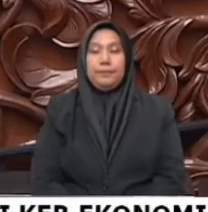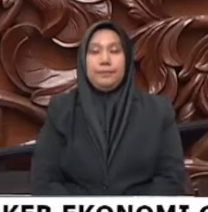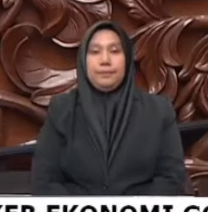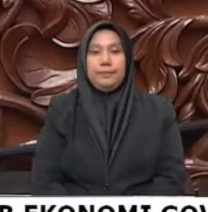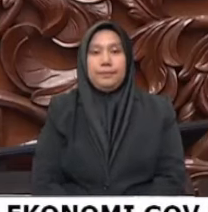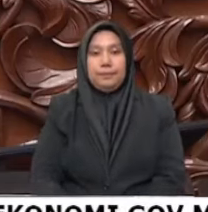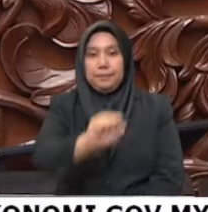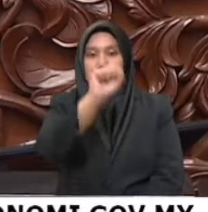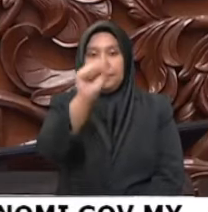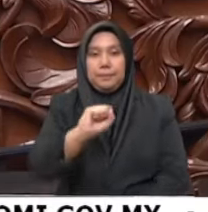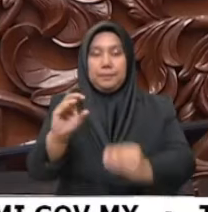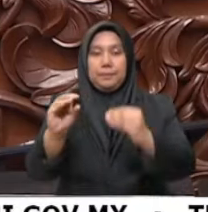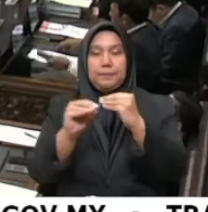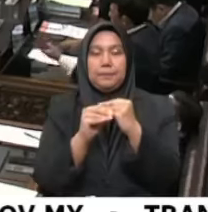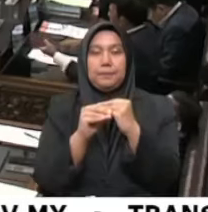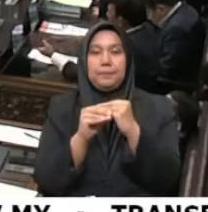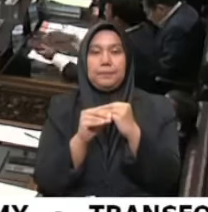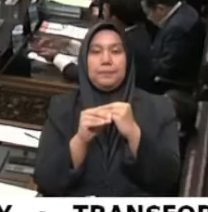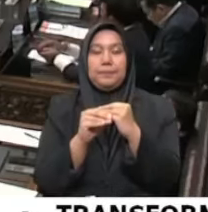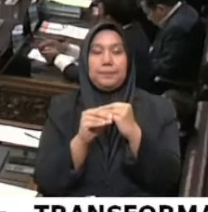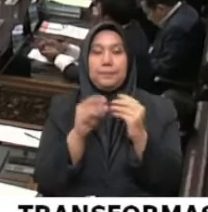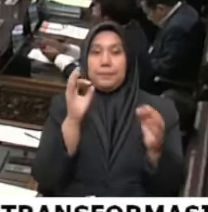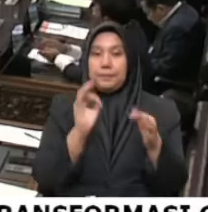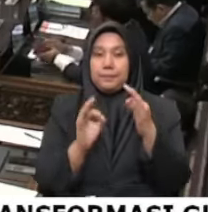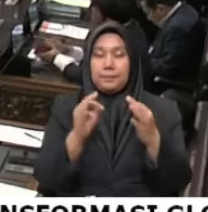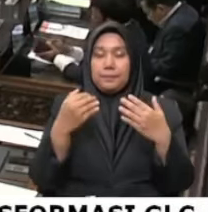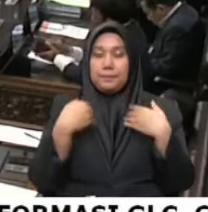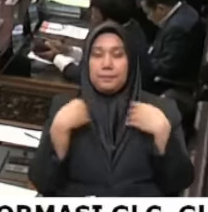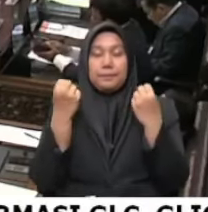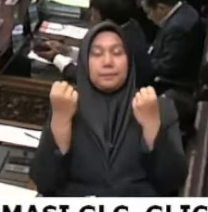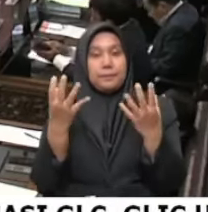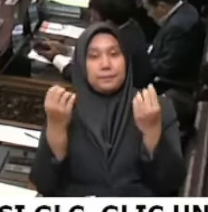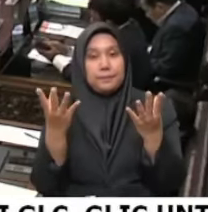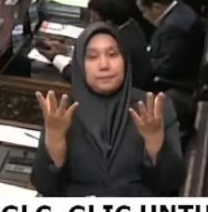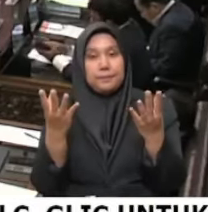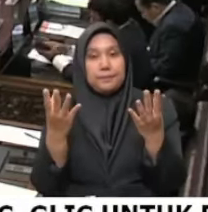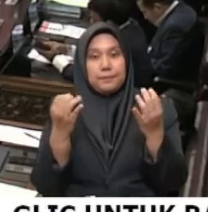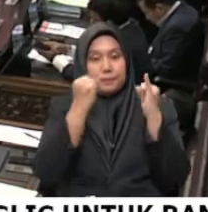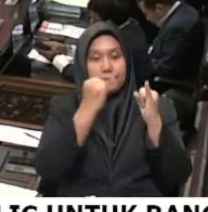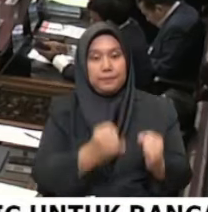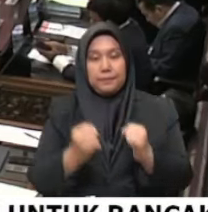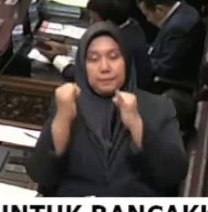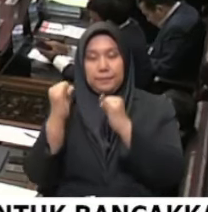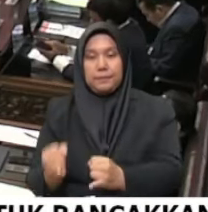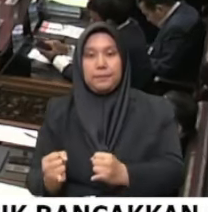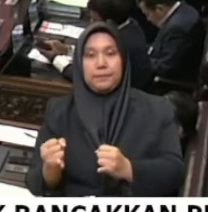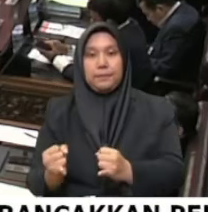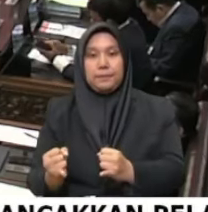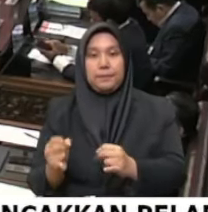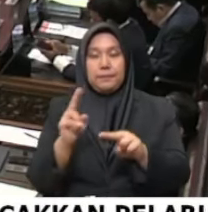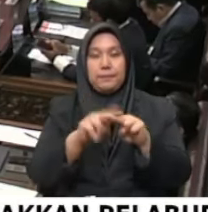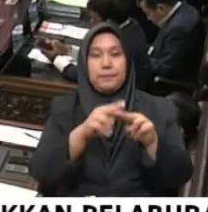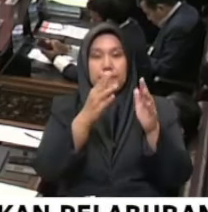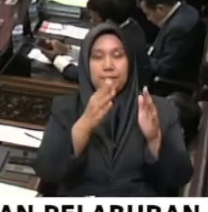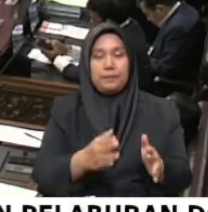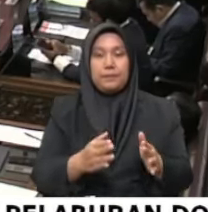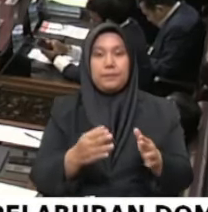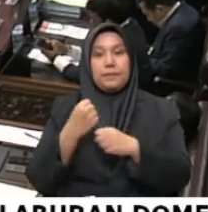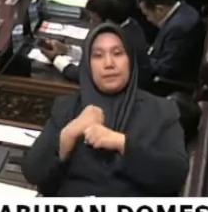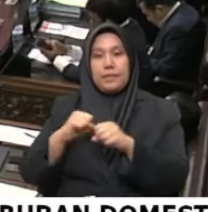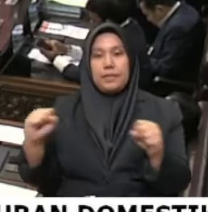Ya, soalan tambahan saya, kalau ada beberapa individu penduduk yang bersedia untuk menyediakan tapak,